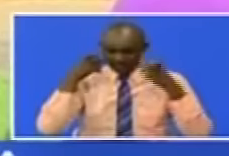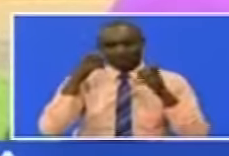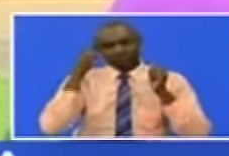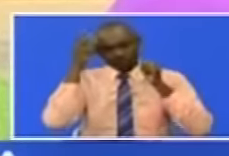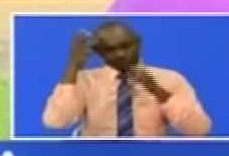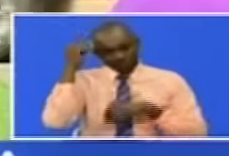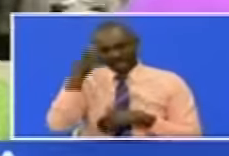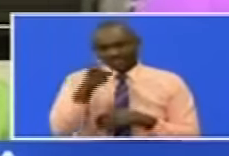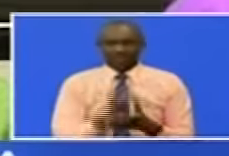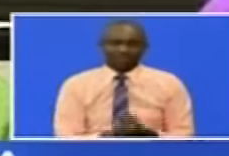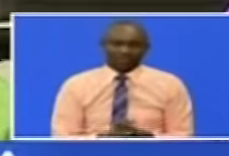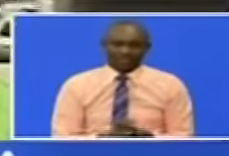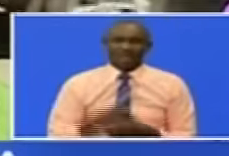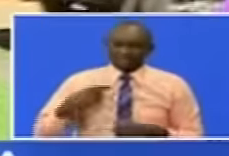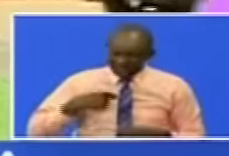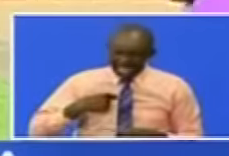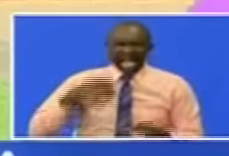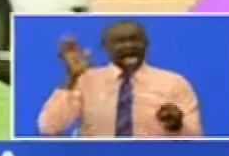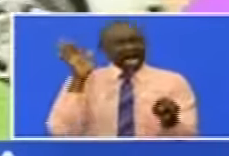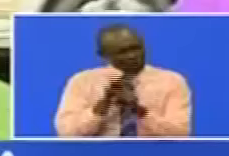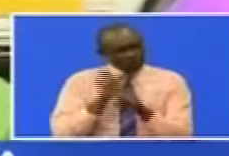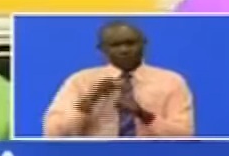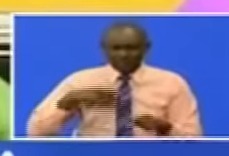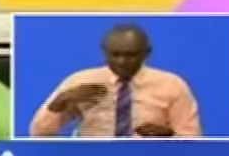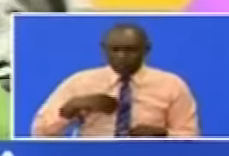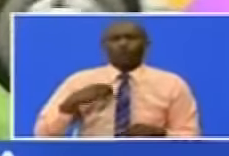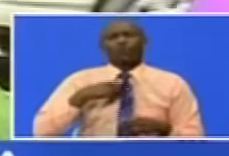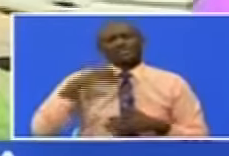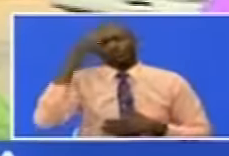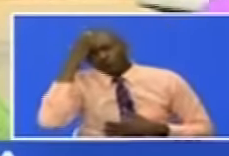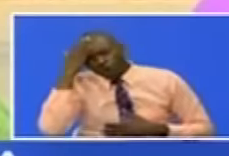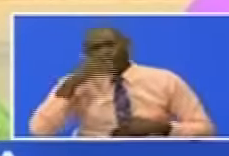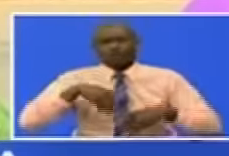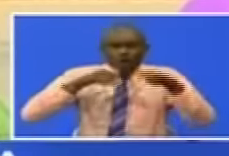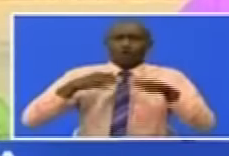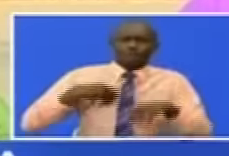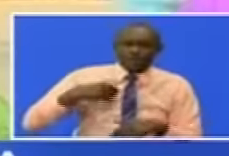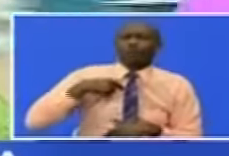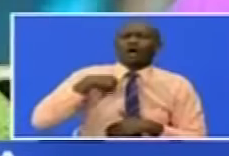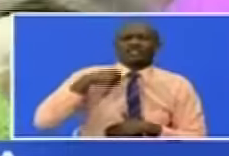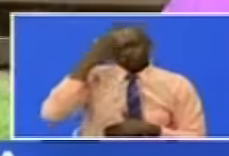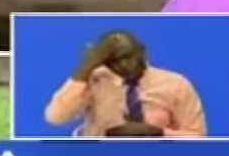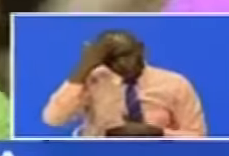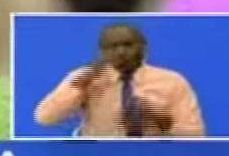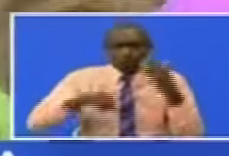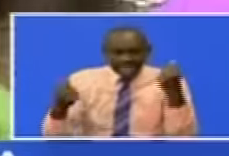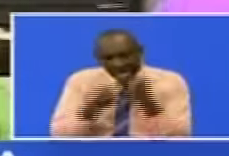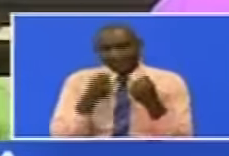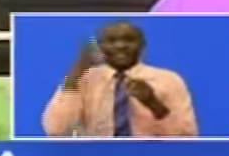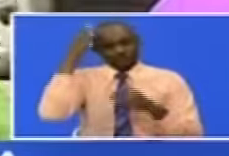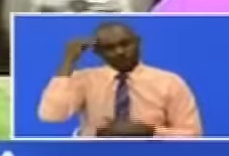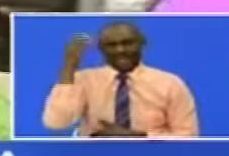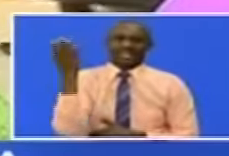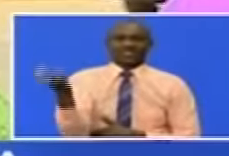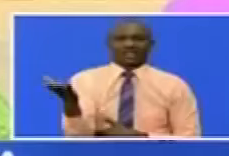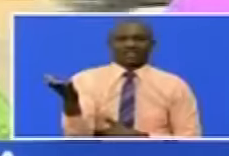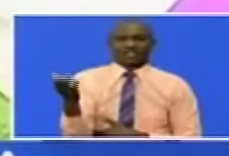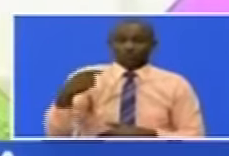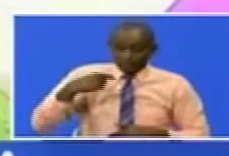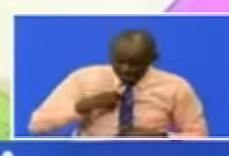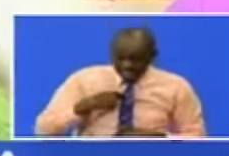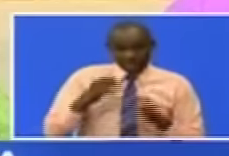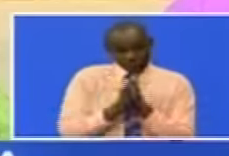And I have a lot of followers who really want to know what's happening in Somalia and KDF, and I've been embedded with the